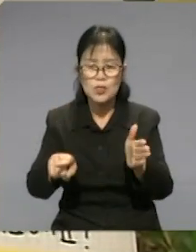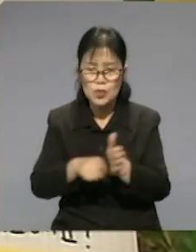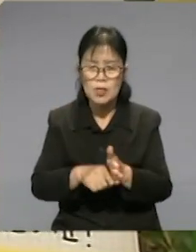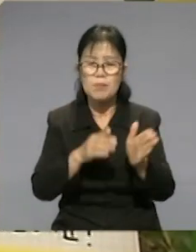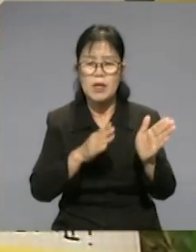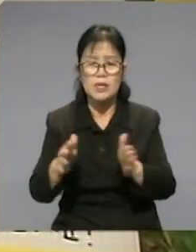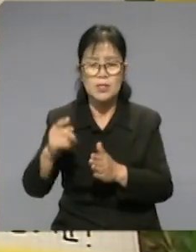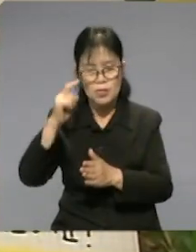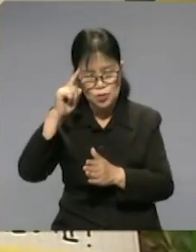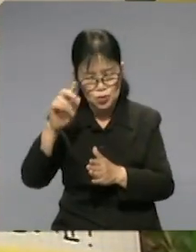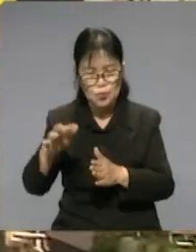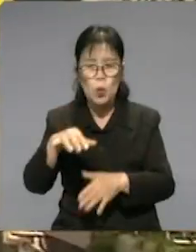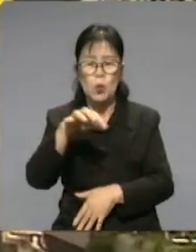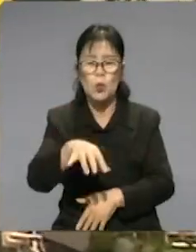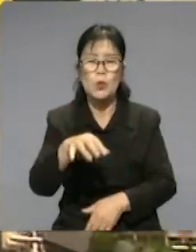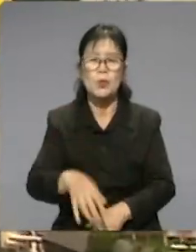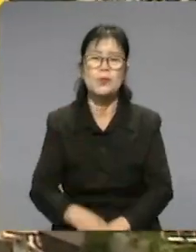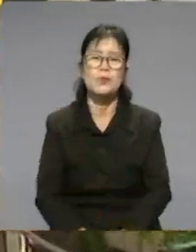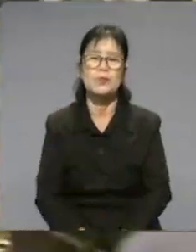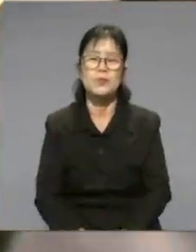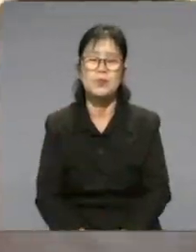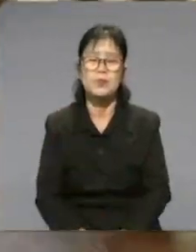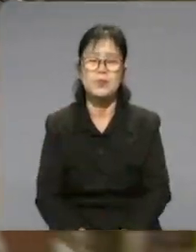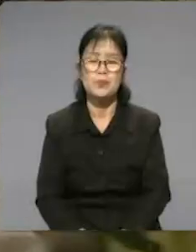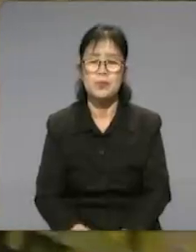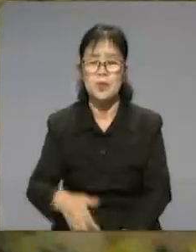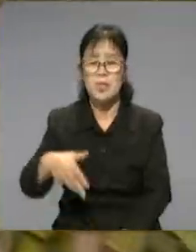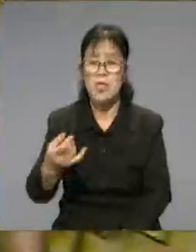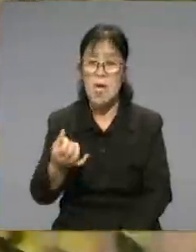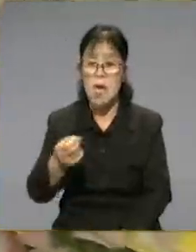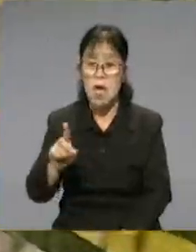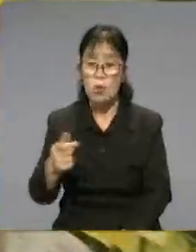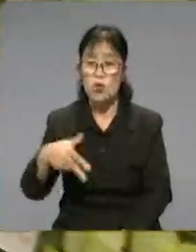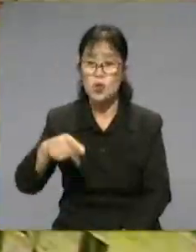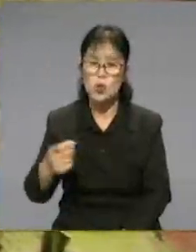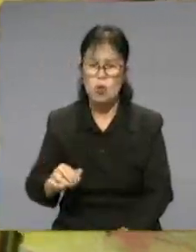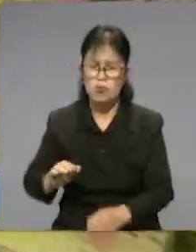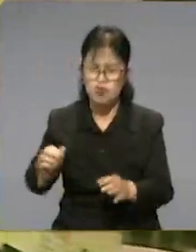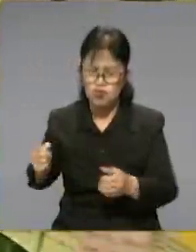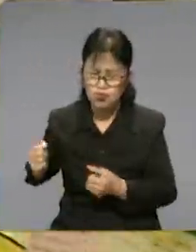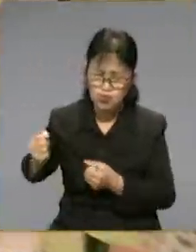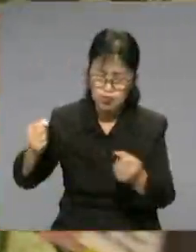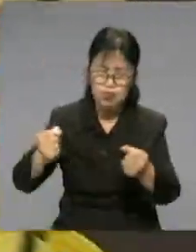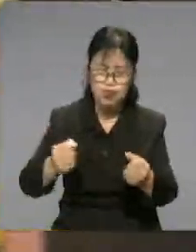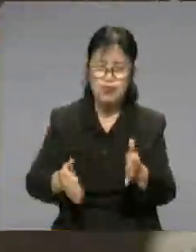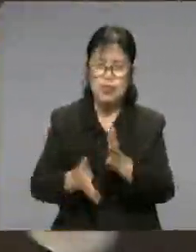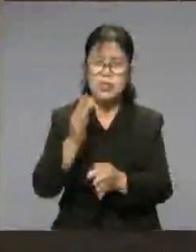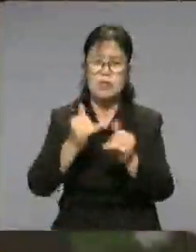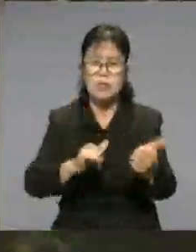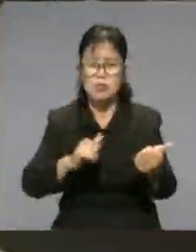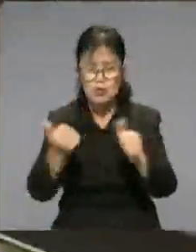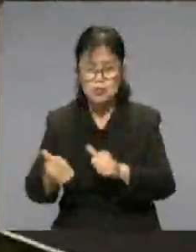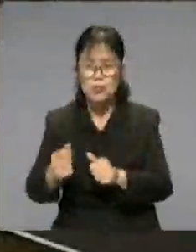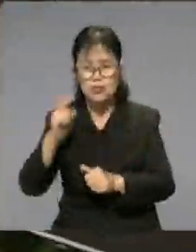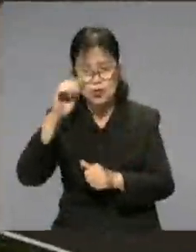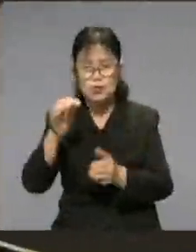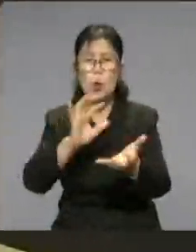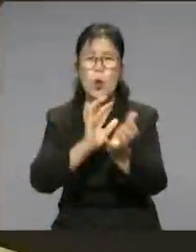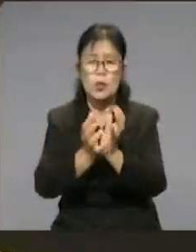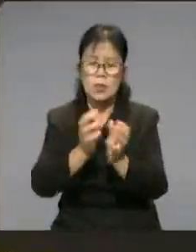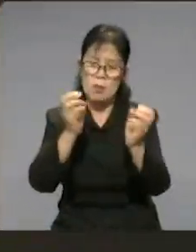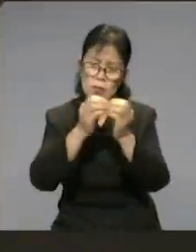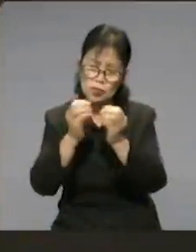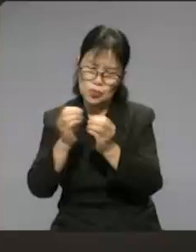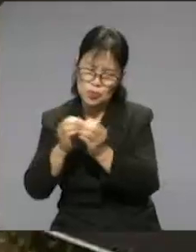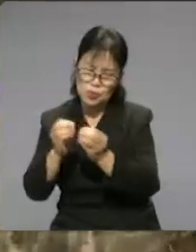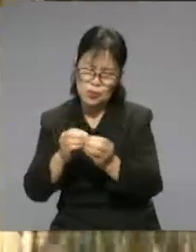추모 공간입니다. 최원종이 차량으로 돌진해 시민이 숨진 현장엔 이처럼 추모 꽃다발과 문구들이 가득합니다.